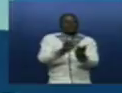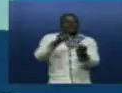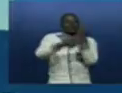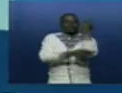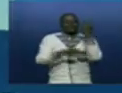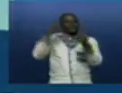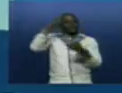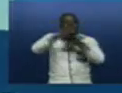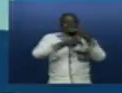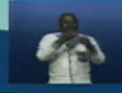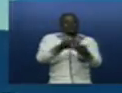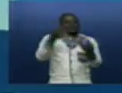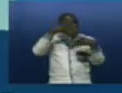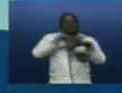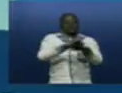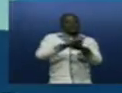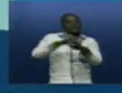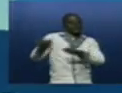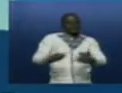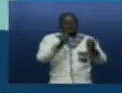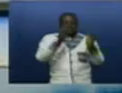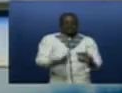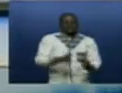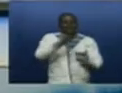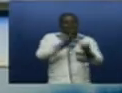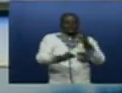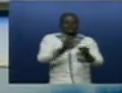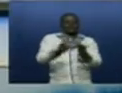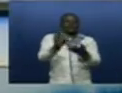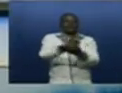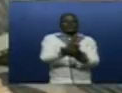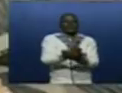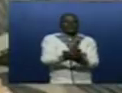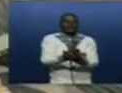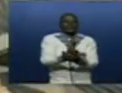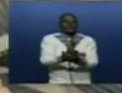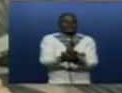l'intégrité des acteurs de la justice. On voit cela avec Amadou Ilboudou et Zoubaviel David Dabiri.